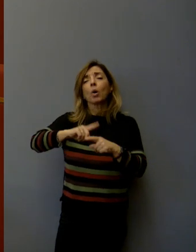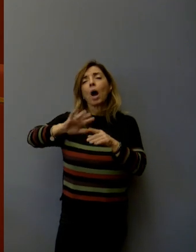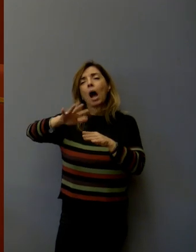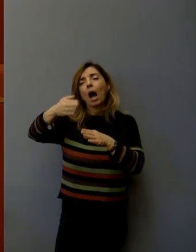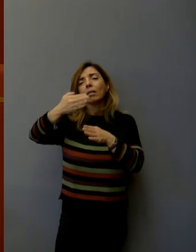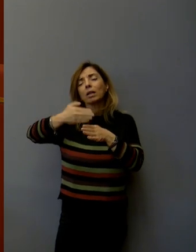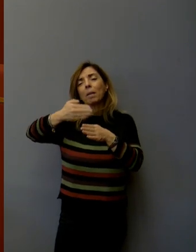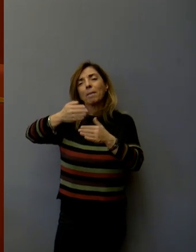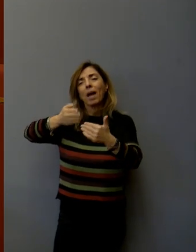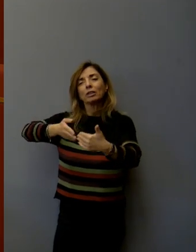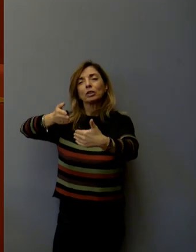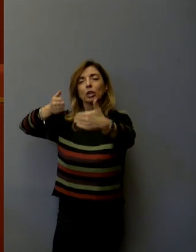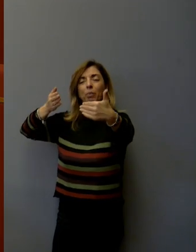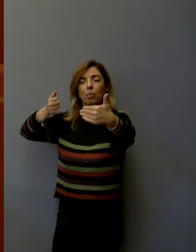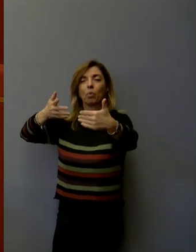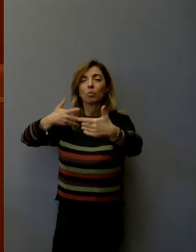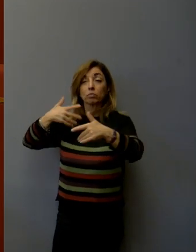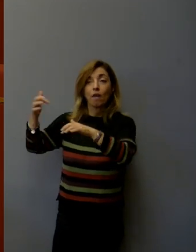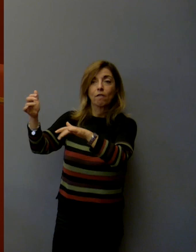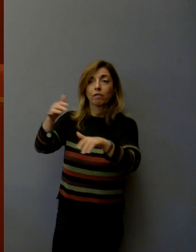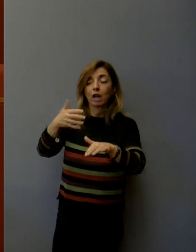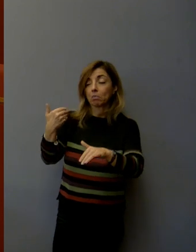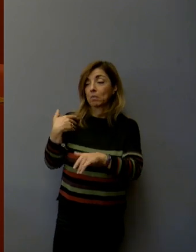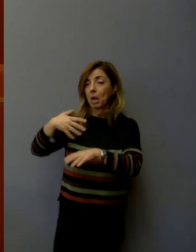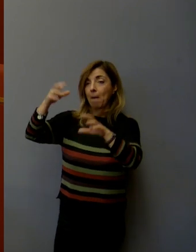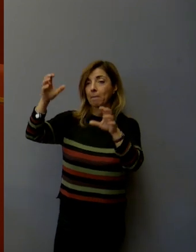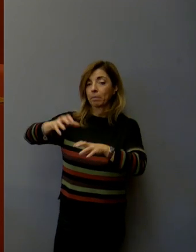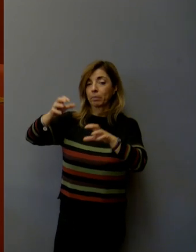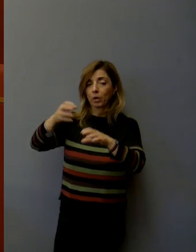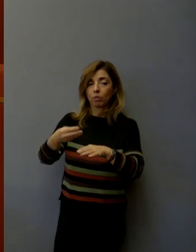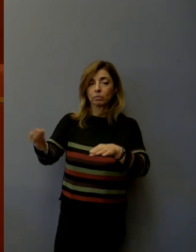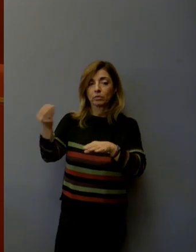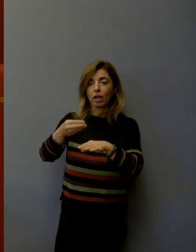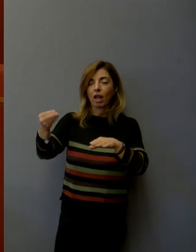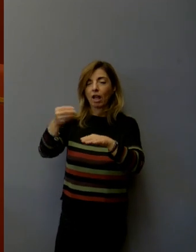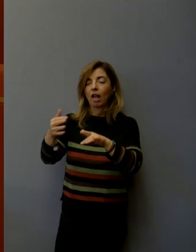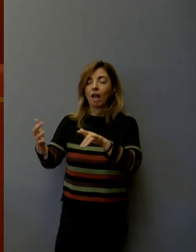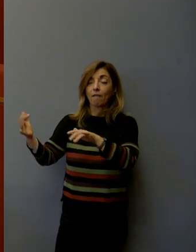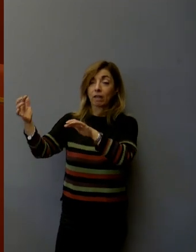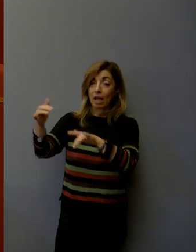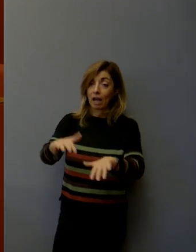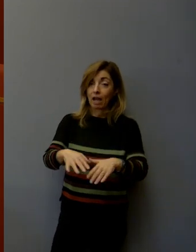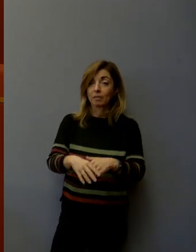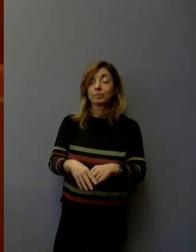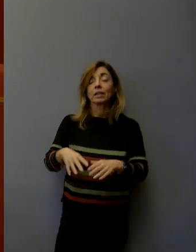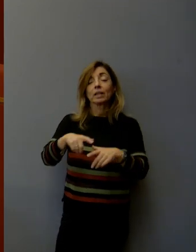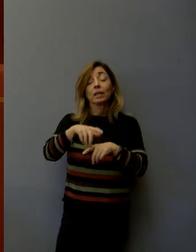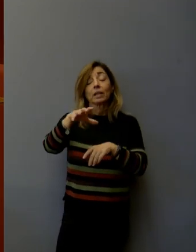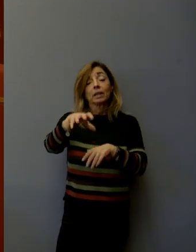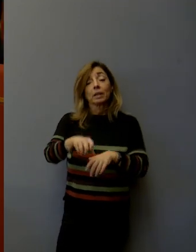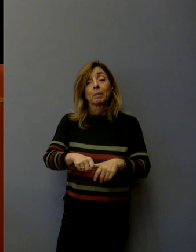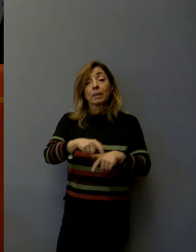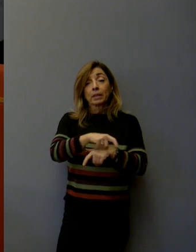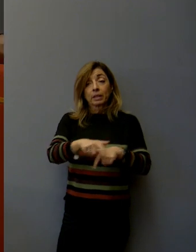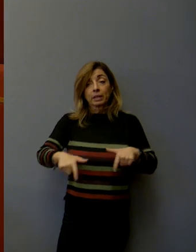sono stati oggetto di ulteriori frane con i recenti piogge si sono verificati ulteriori frane E smottamenti si impegna Al Sindaco la Giunta ad individuare